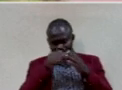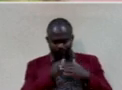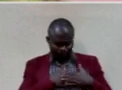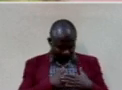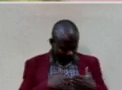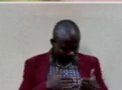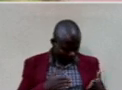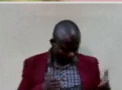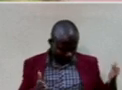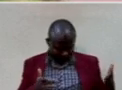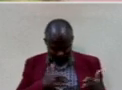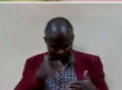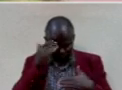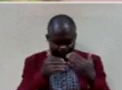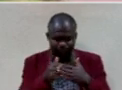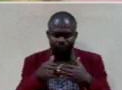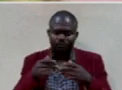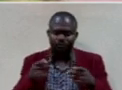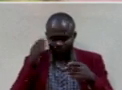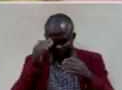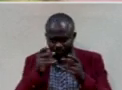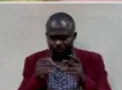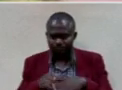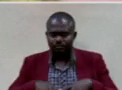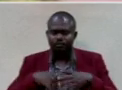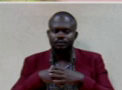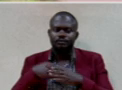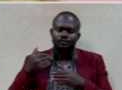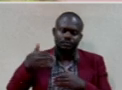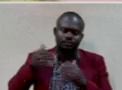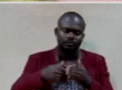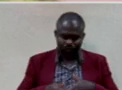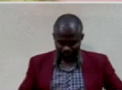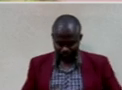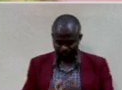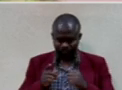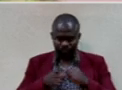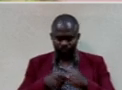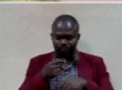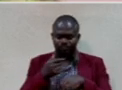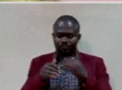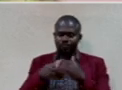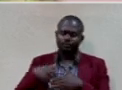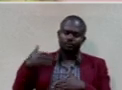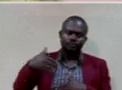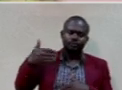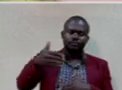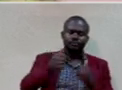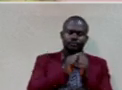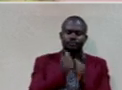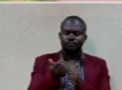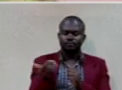kubera aho nabaga nagendaga ncumbika ncumbura n'abana, mbyaye 6 ngenda ncumbura